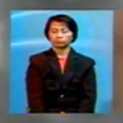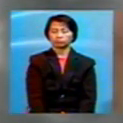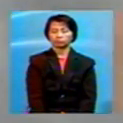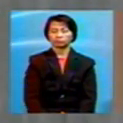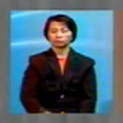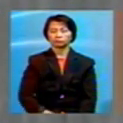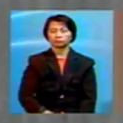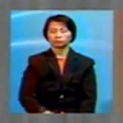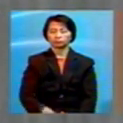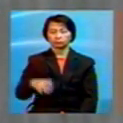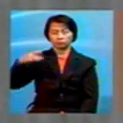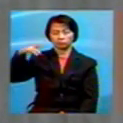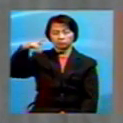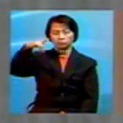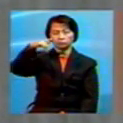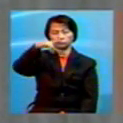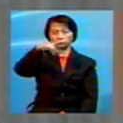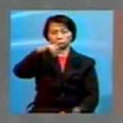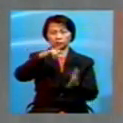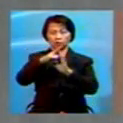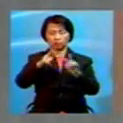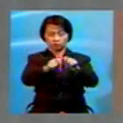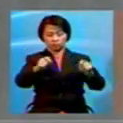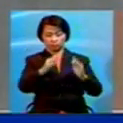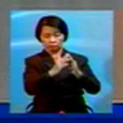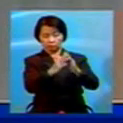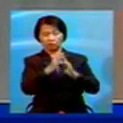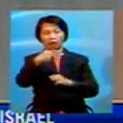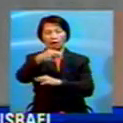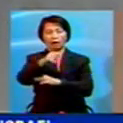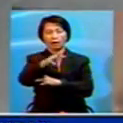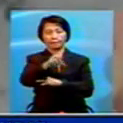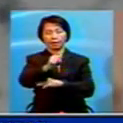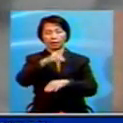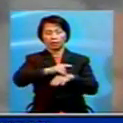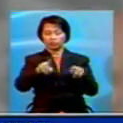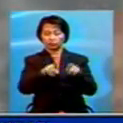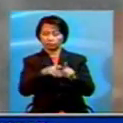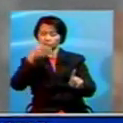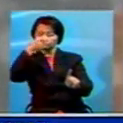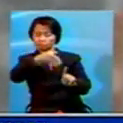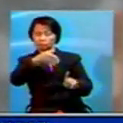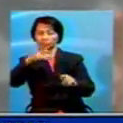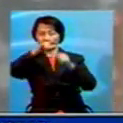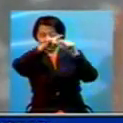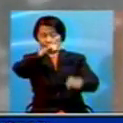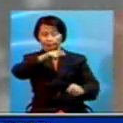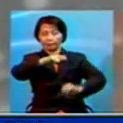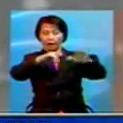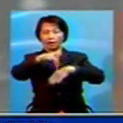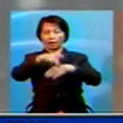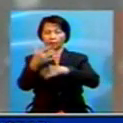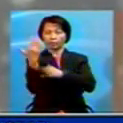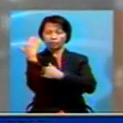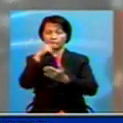ini pesawat tentera Israel kini menjadikan tempat tinggal pemimpin Hamas di Gaza sebagai sasaran dalam serangan terbaharu awal hari